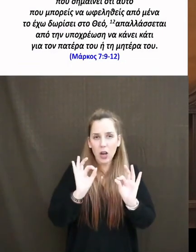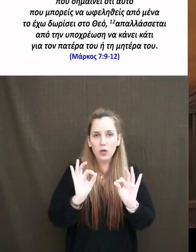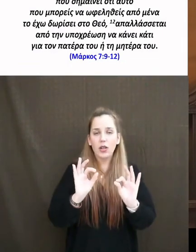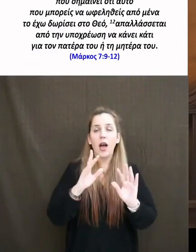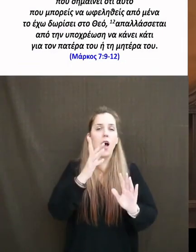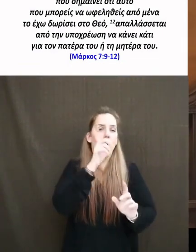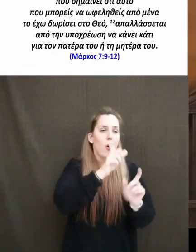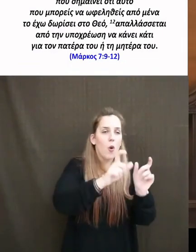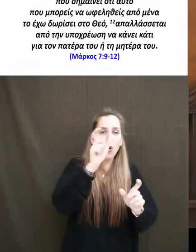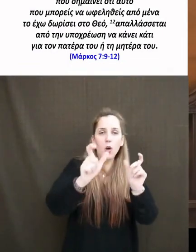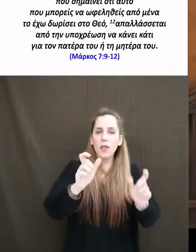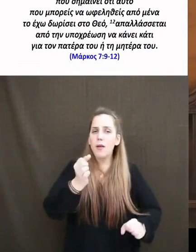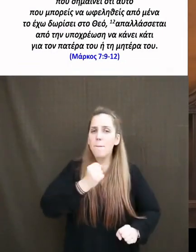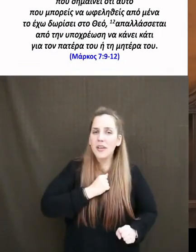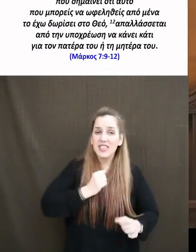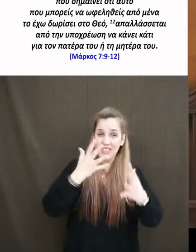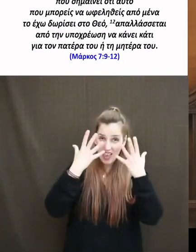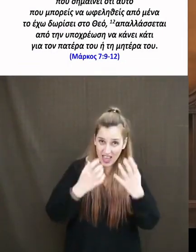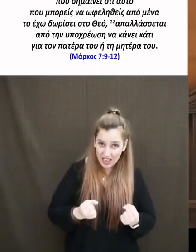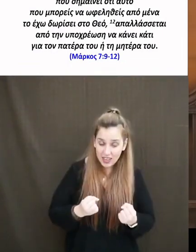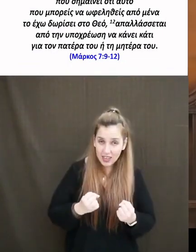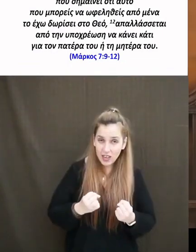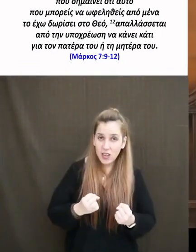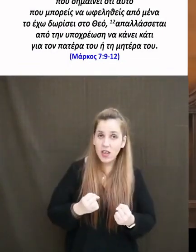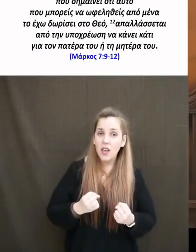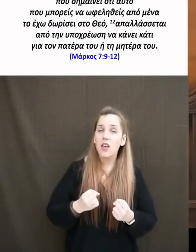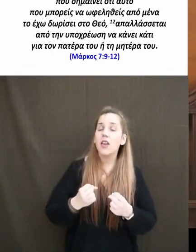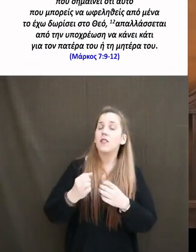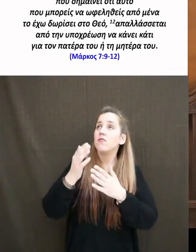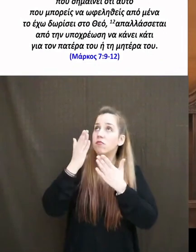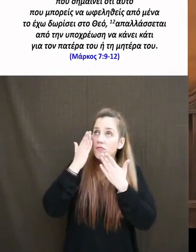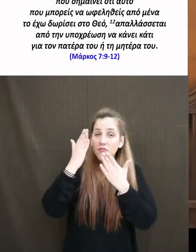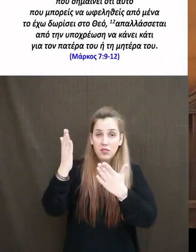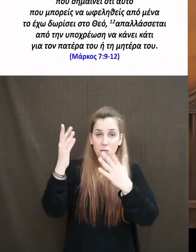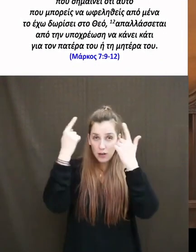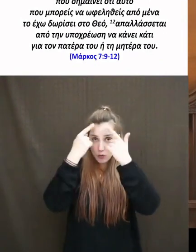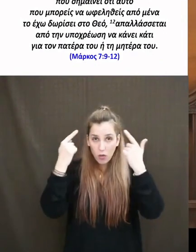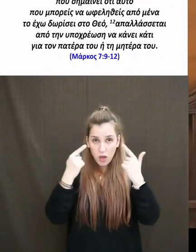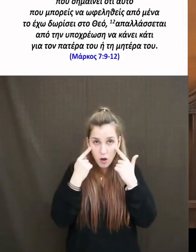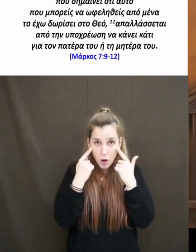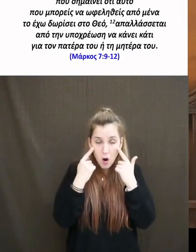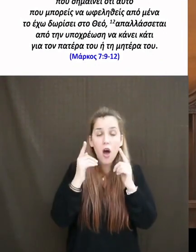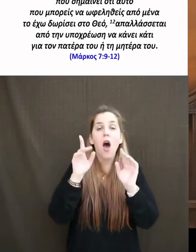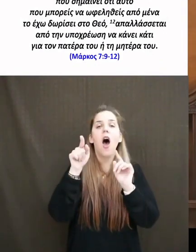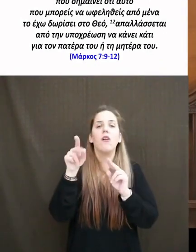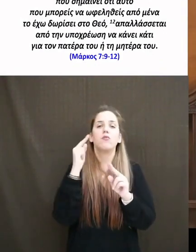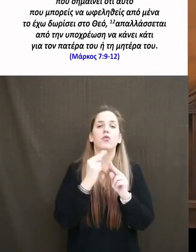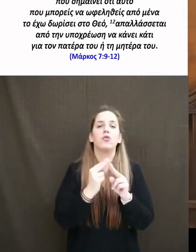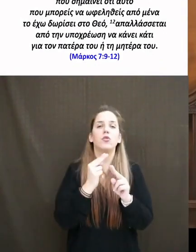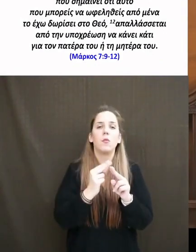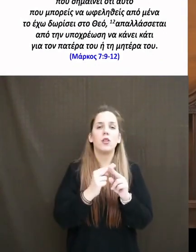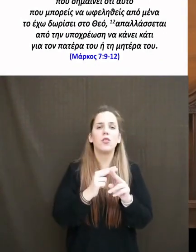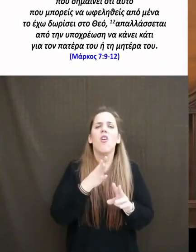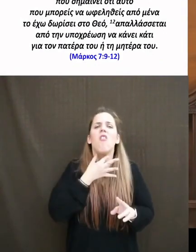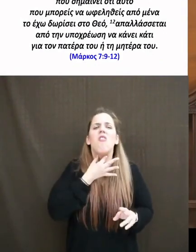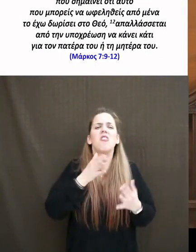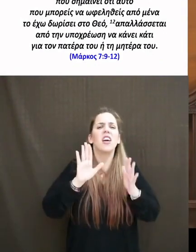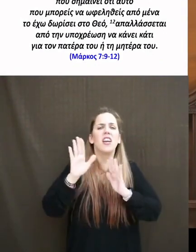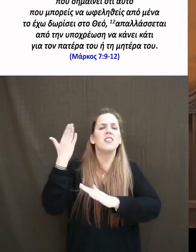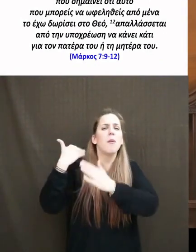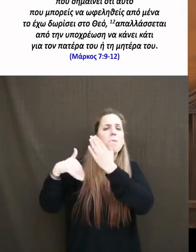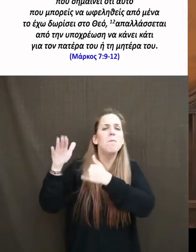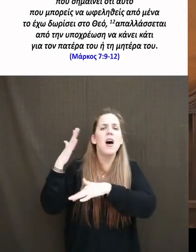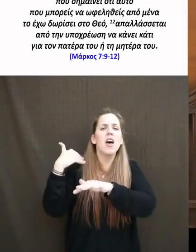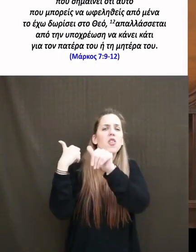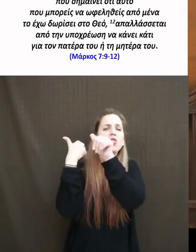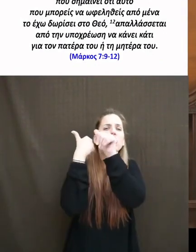καν λόγο ύπαρξης. Θα κάνουμε λοιπόν οτιδήποτε για να τις διατηρήσουμε. Ακόμη και να διαστρεβλώσουμε την αλήθεια,